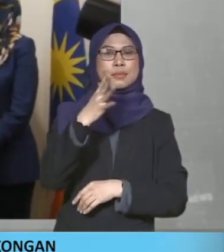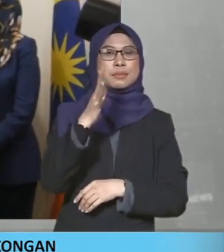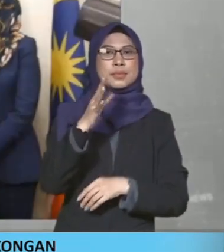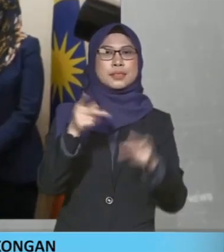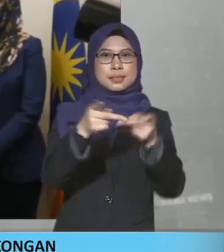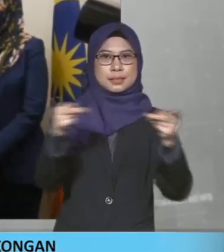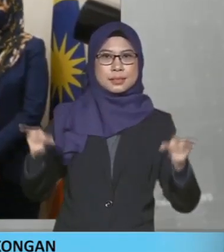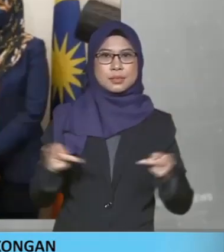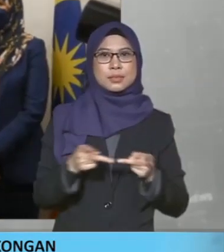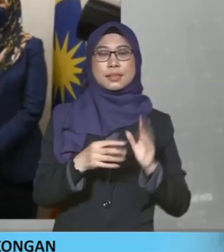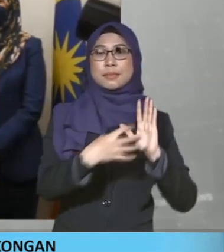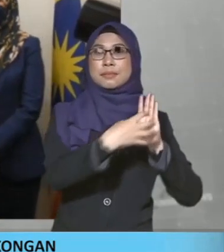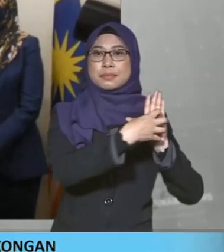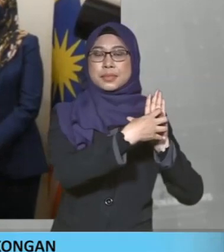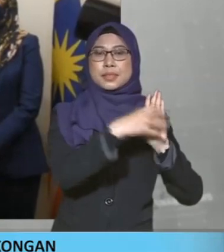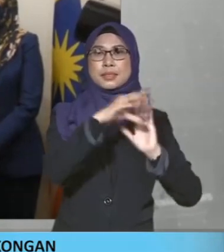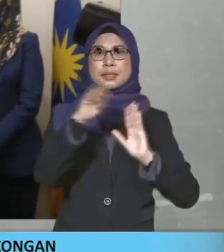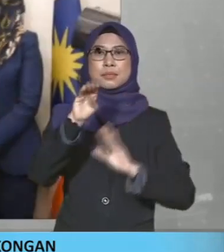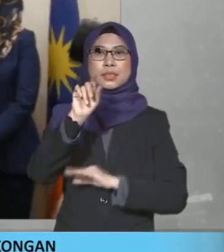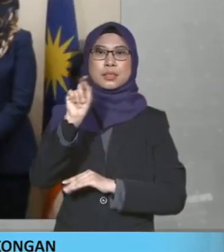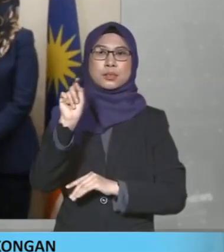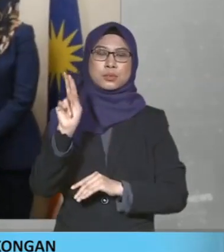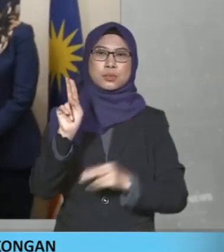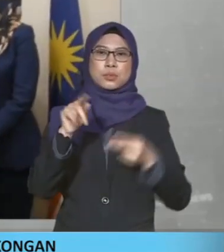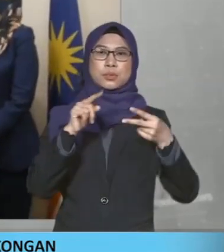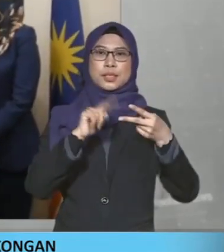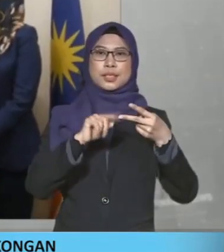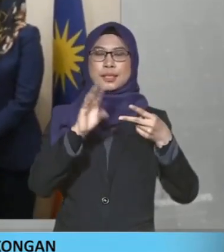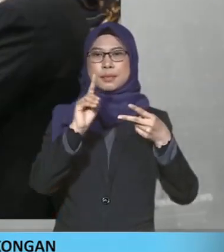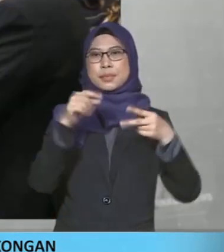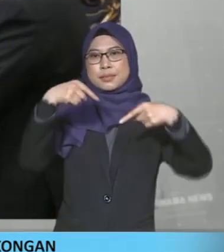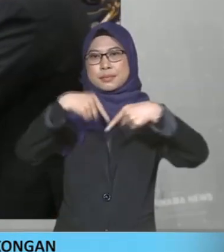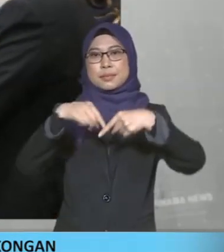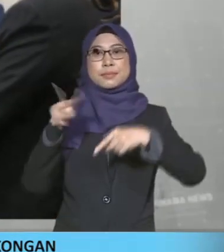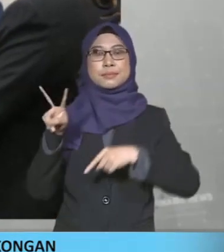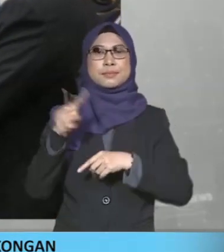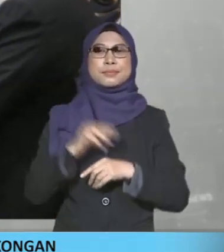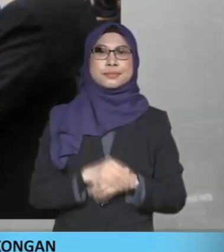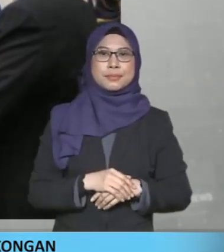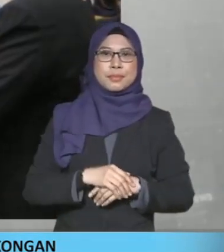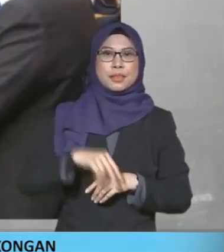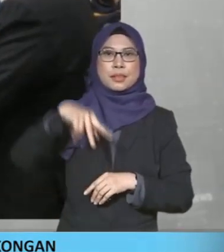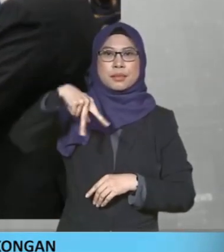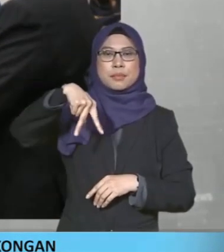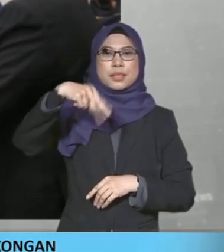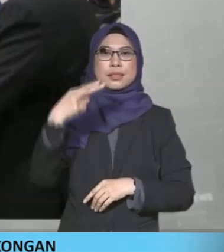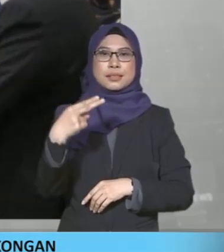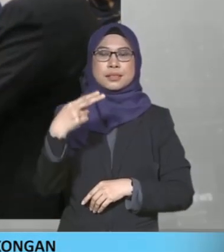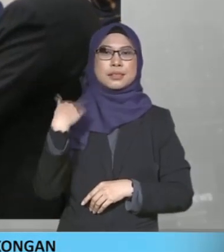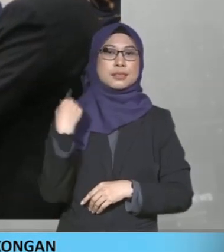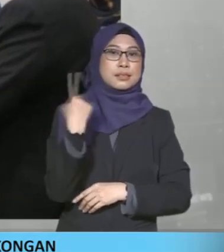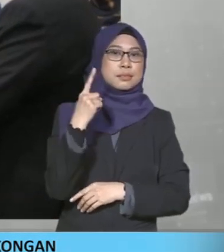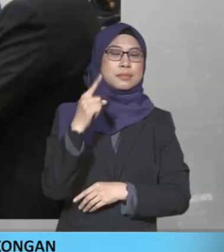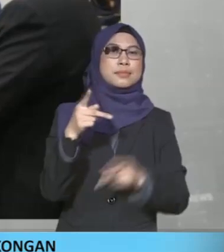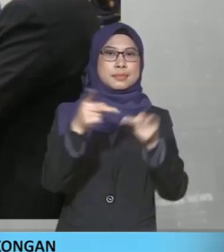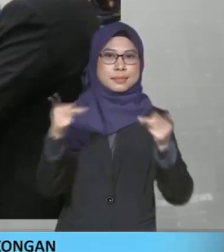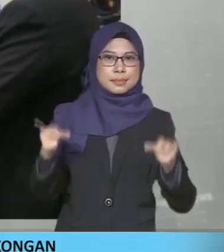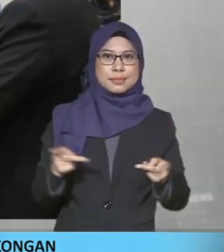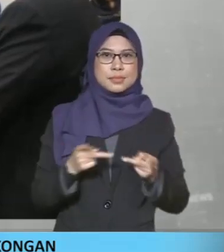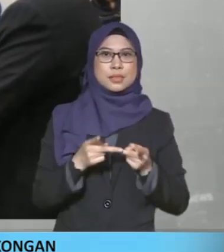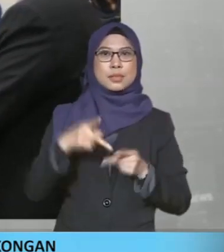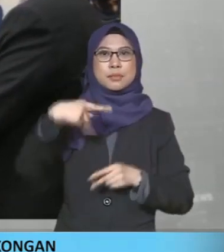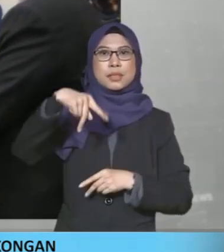kerusi dimiliki PAS Bersatu 6 dan UMNO 2. Pakatan Harapan pula memiliki 11 kerusi